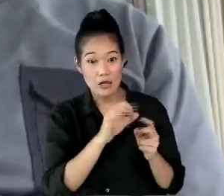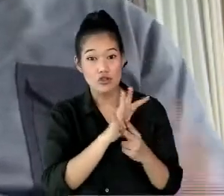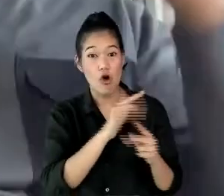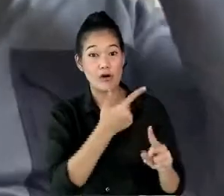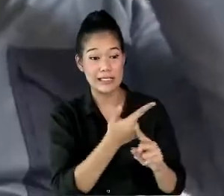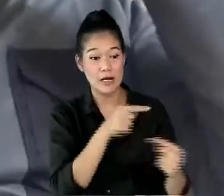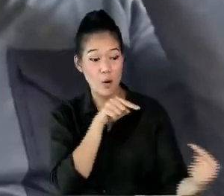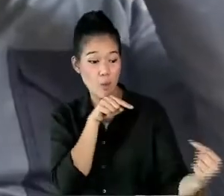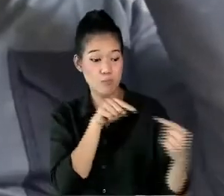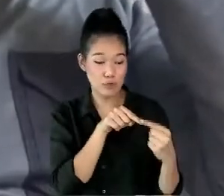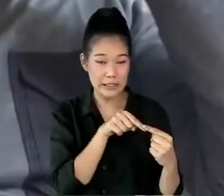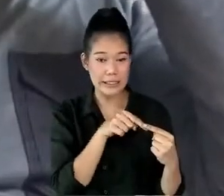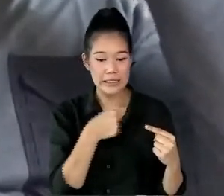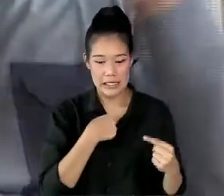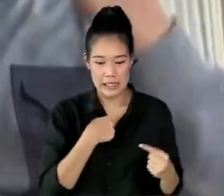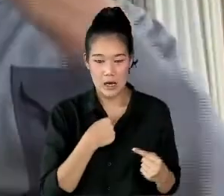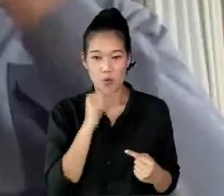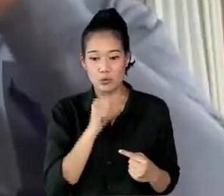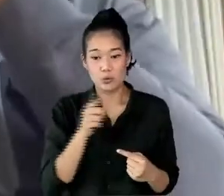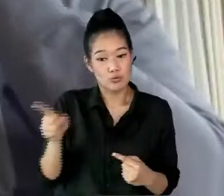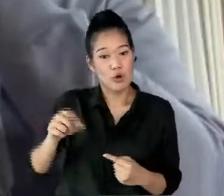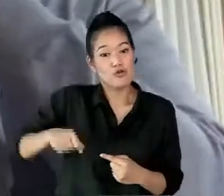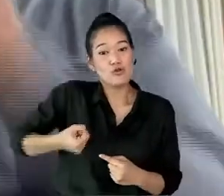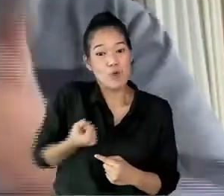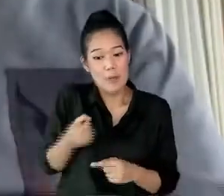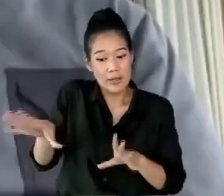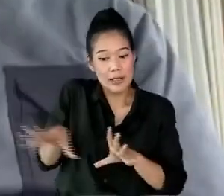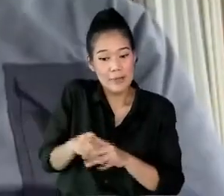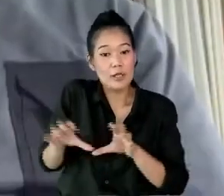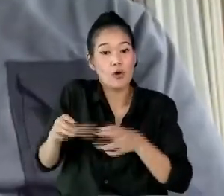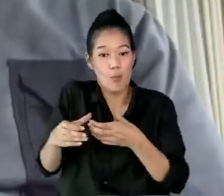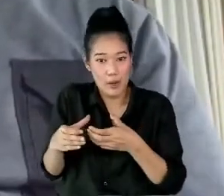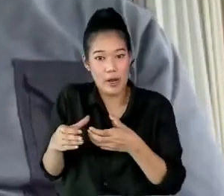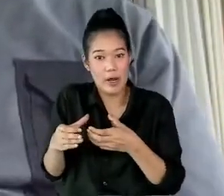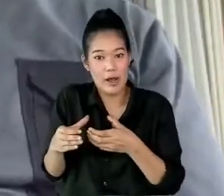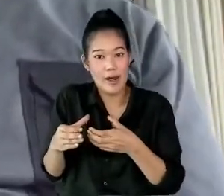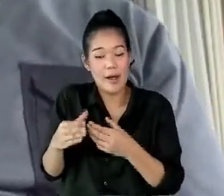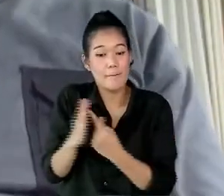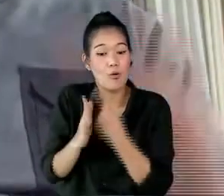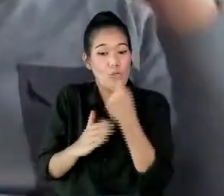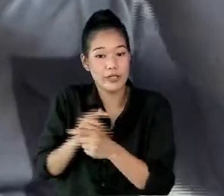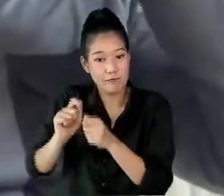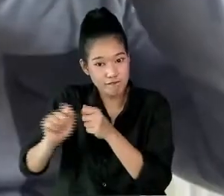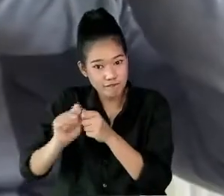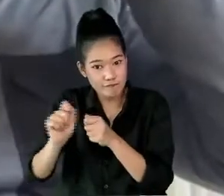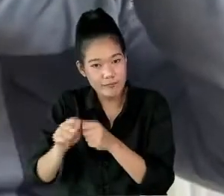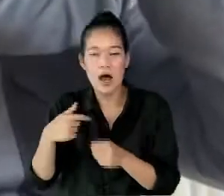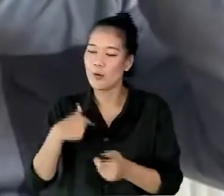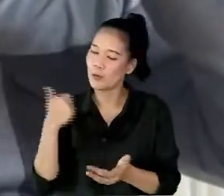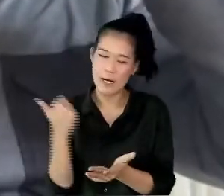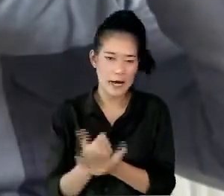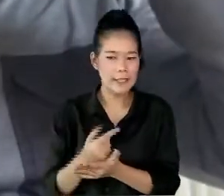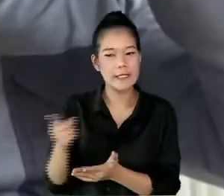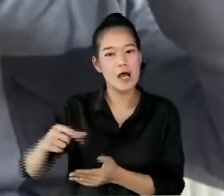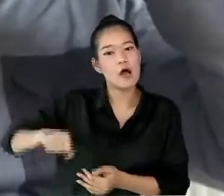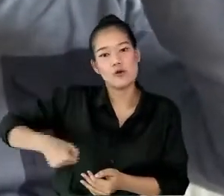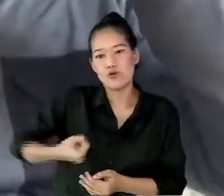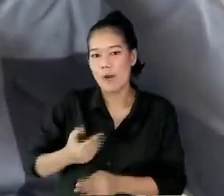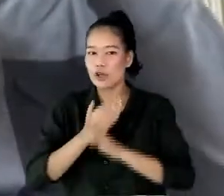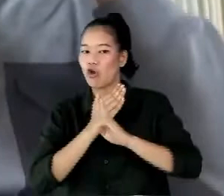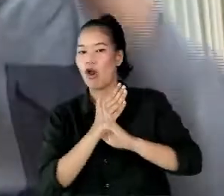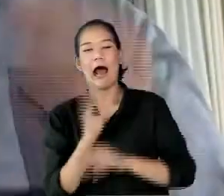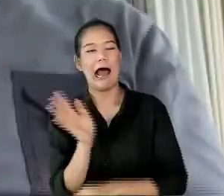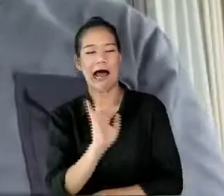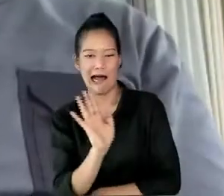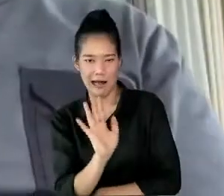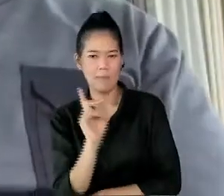pilih aku untuk mengajak suamiku berkolaborasi untuk proyek ini, aku sih yakin suamiku tidak akan menolak